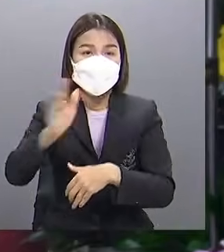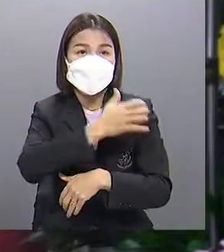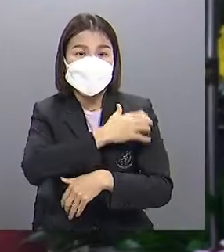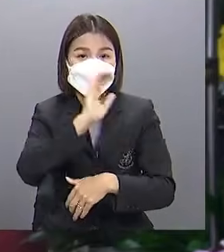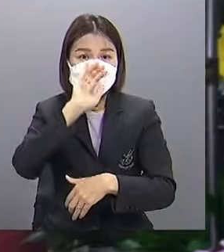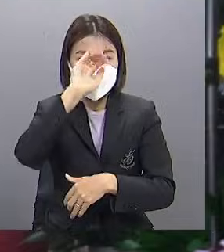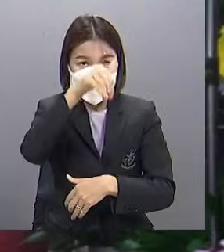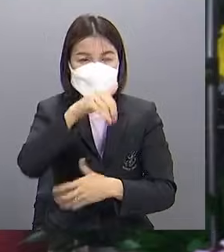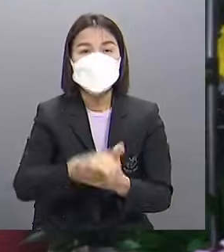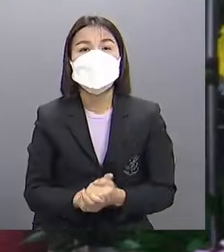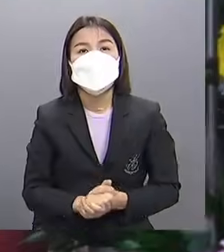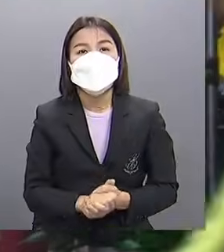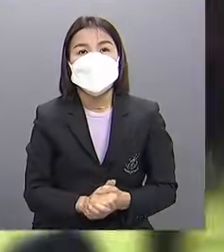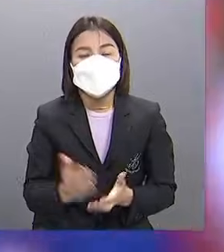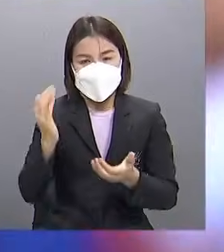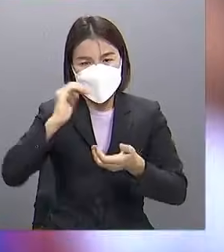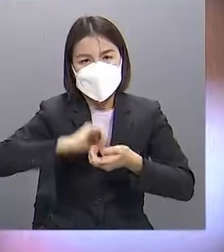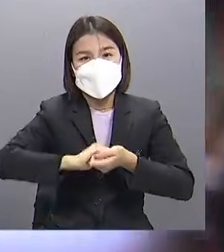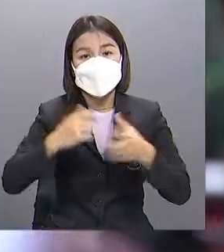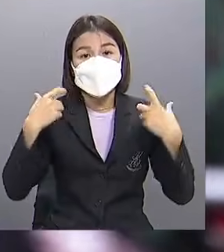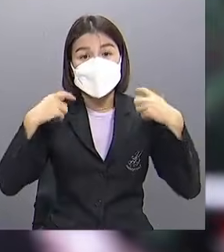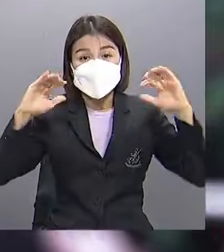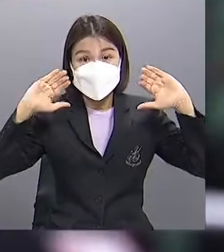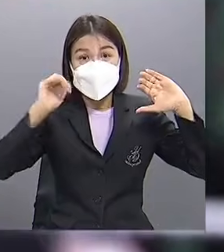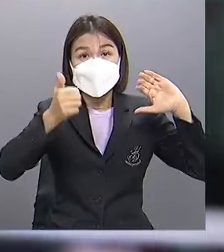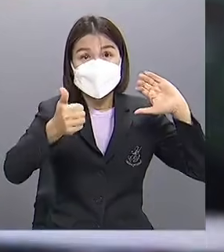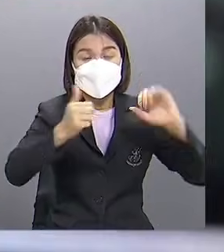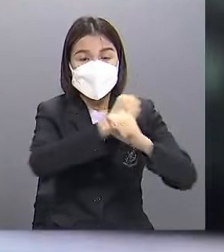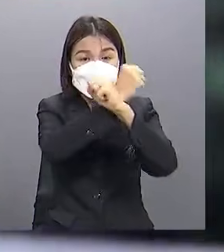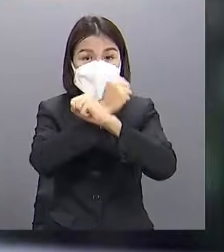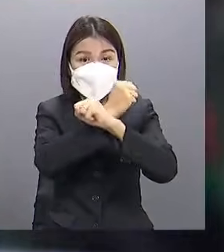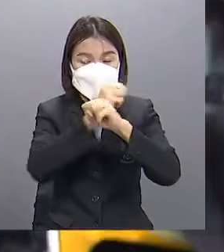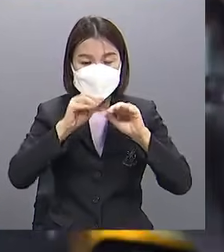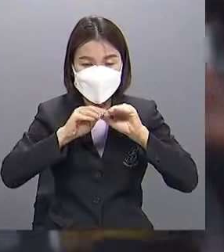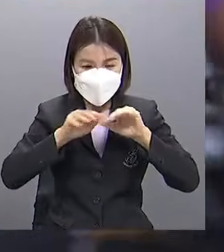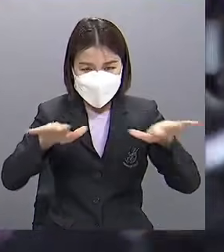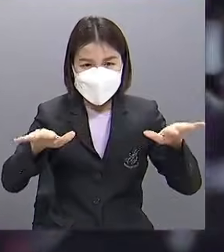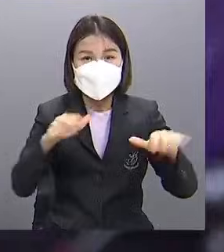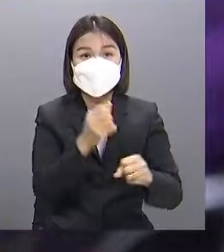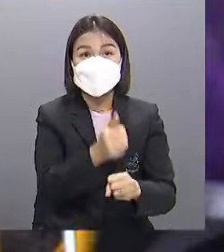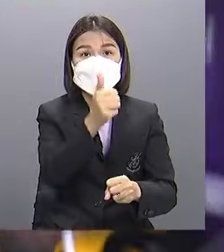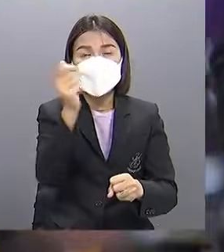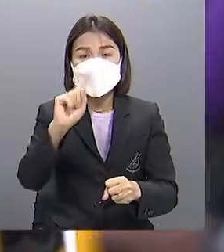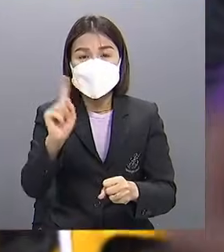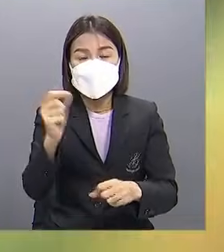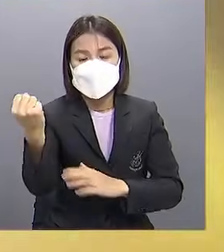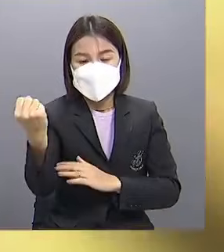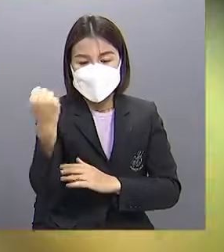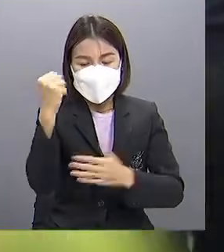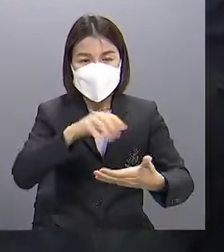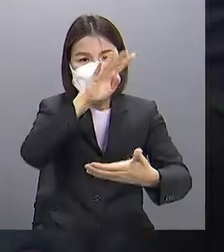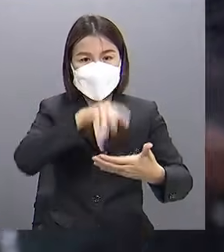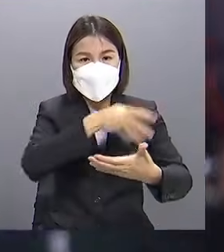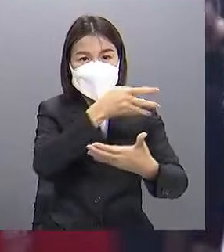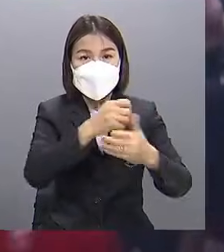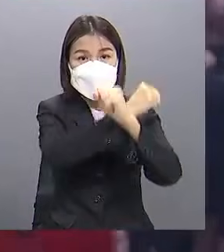มือกับเจ้าหน้าที่ภาครัฐลดการแพร่ระบาดของเชื้อโควิด-19 โดยการคุมเข้มมาตรการป้องกันตามจุดต่างๆ